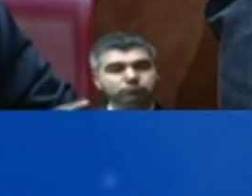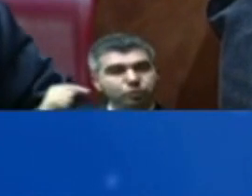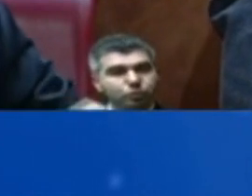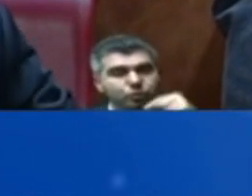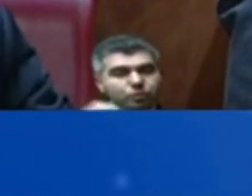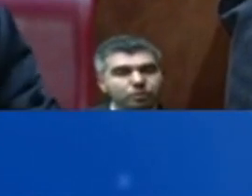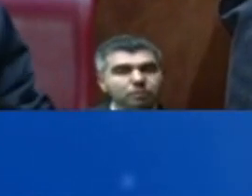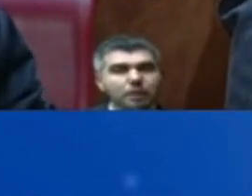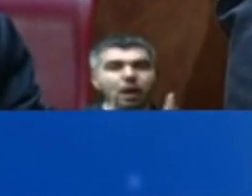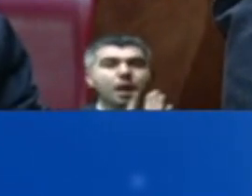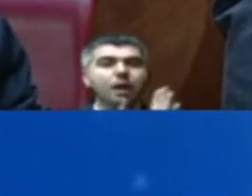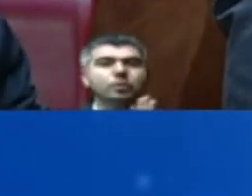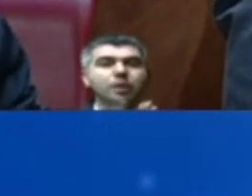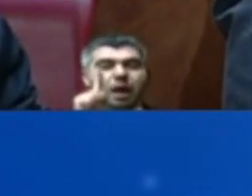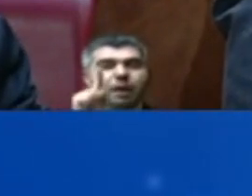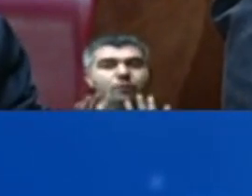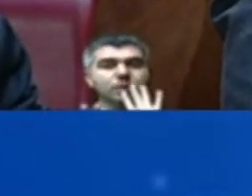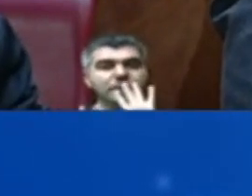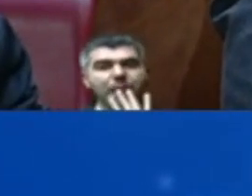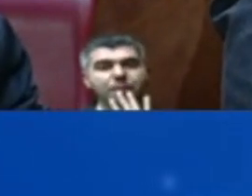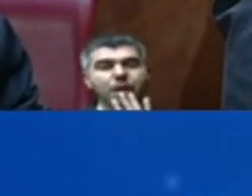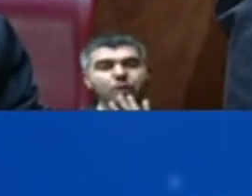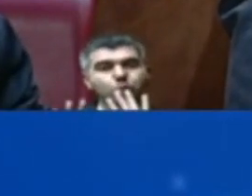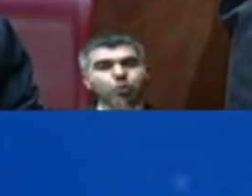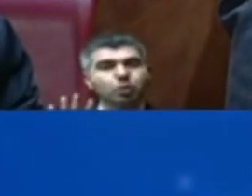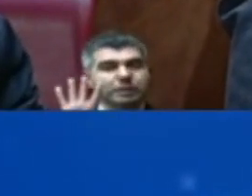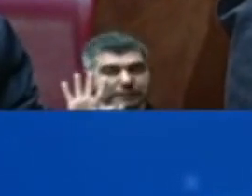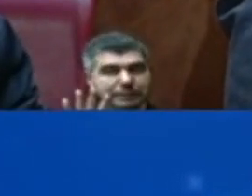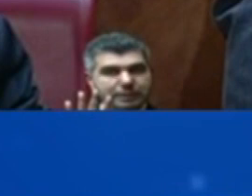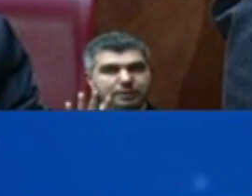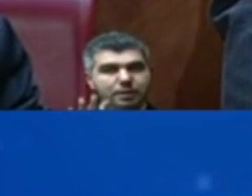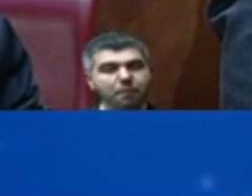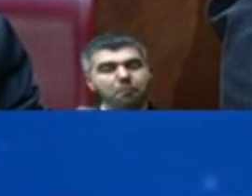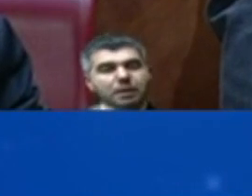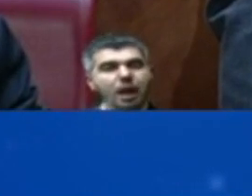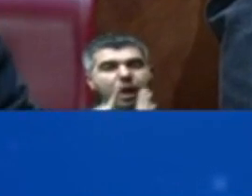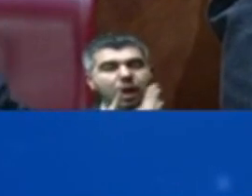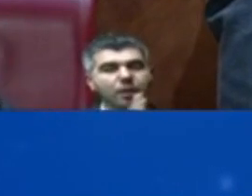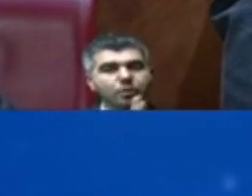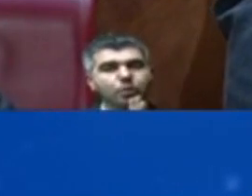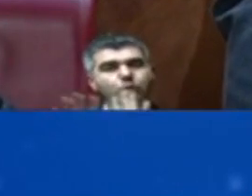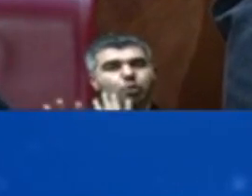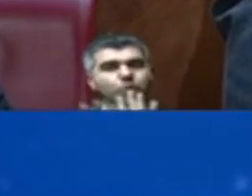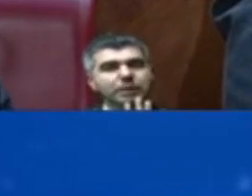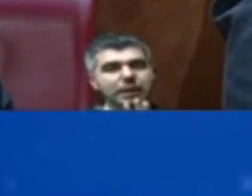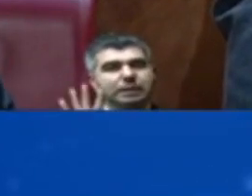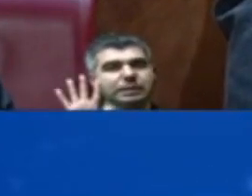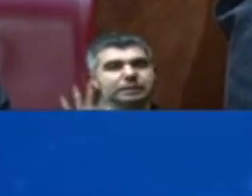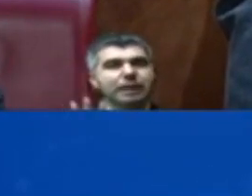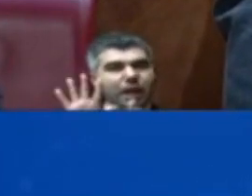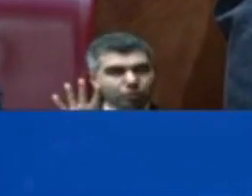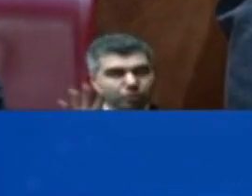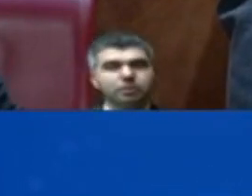ديال 1963، ثم القانون المعدل 99/16، ثم الاتفاقيات الثنائية